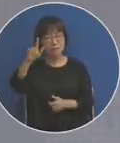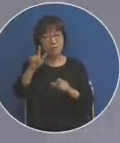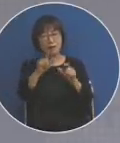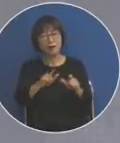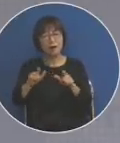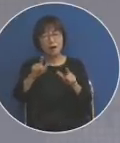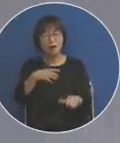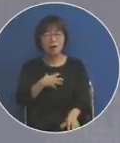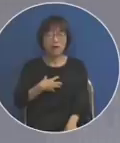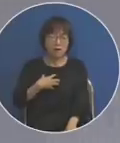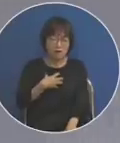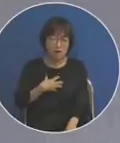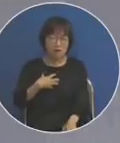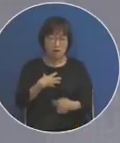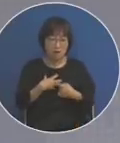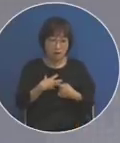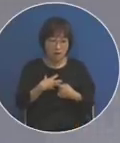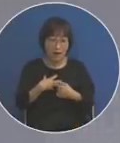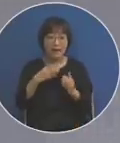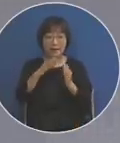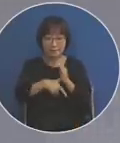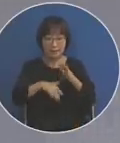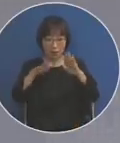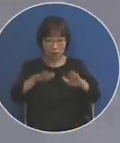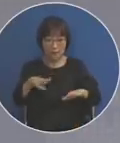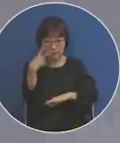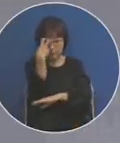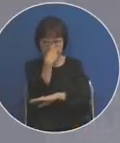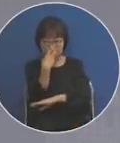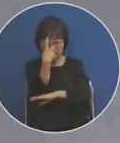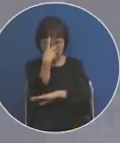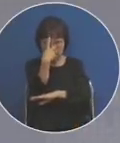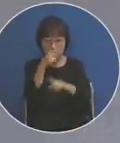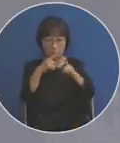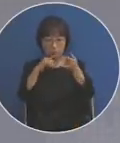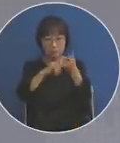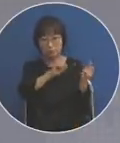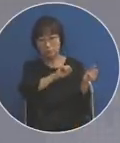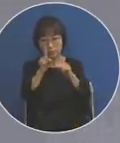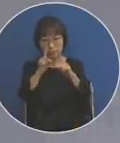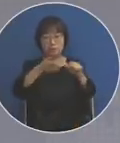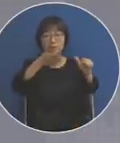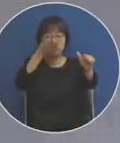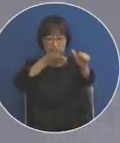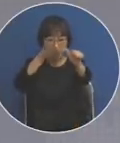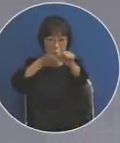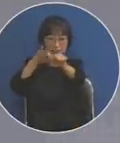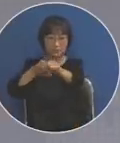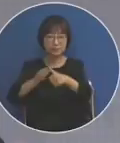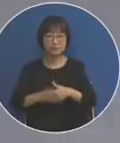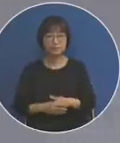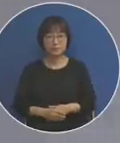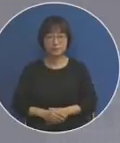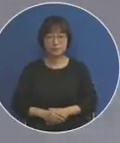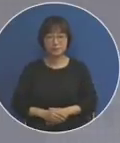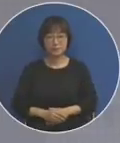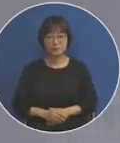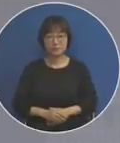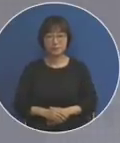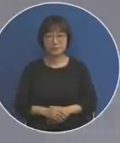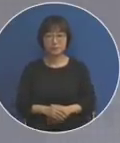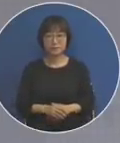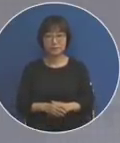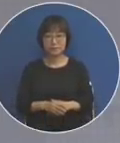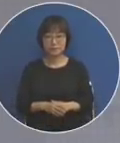파수꾼의 이 언약을 회복해라는 겁니다. The future of my life is so bleak. We have to restore the commission of being a watchman. 먼저